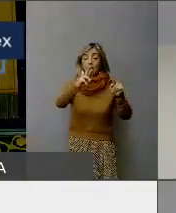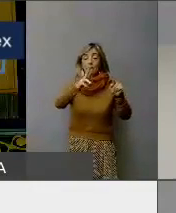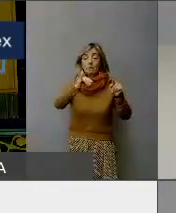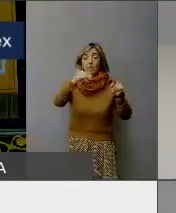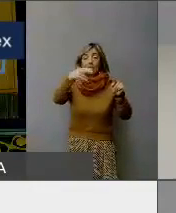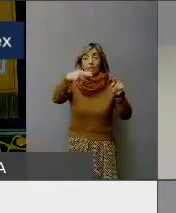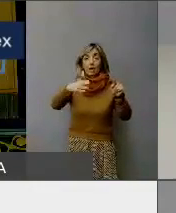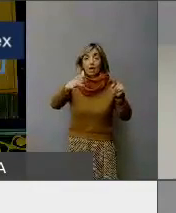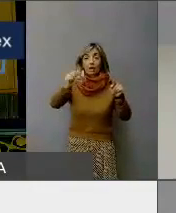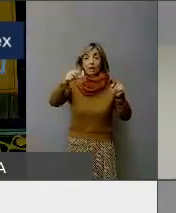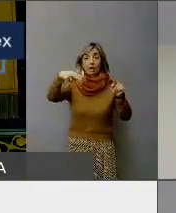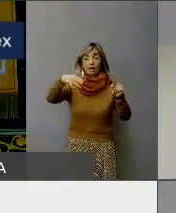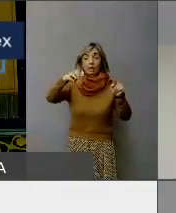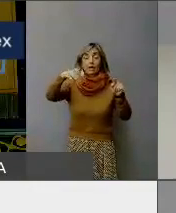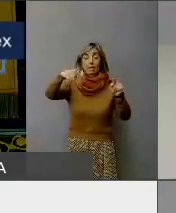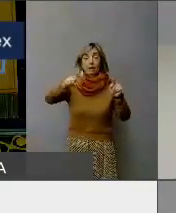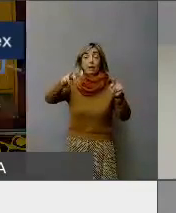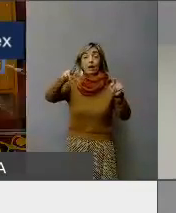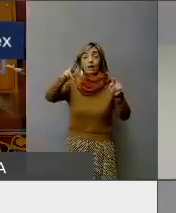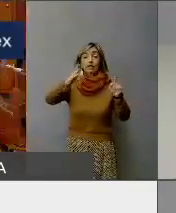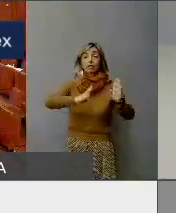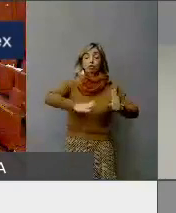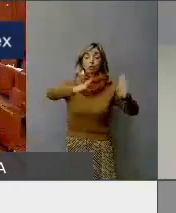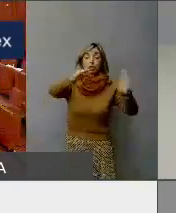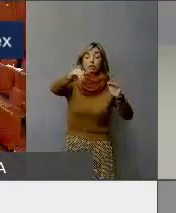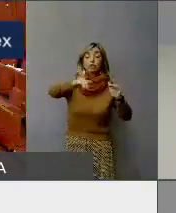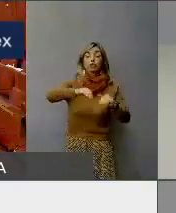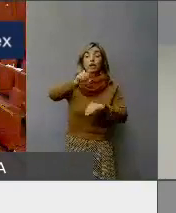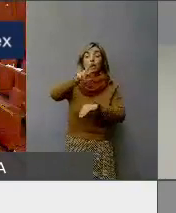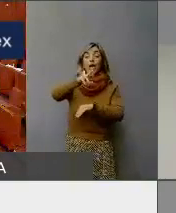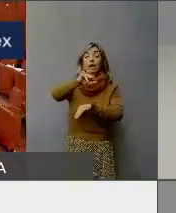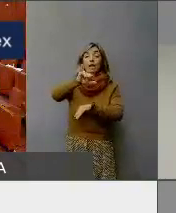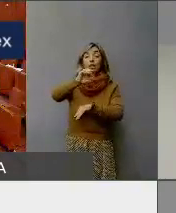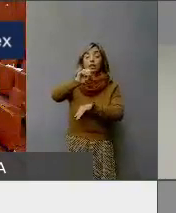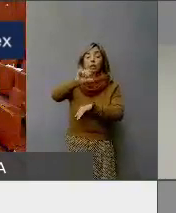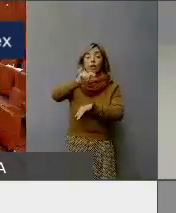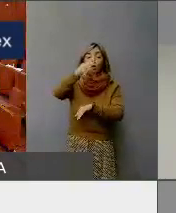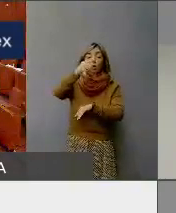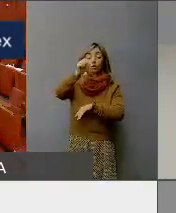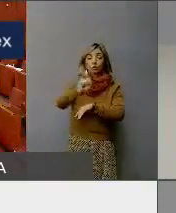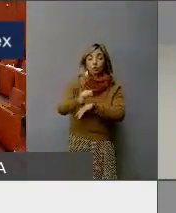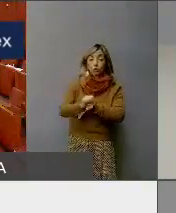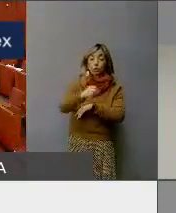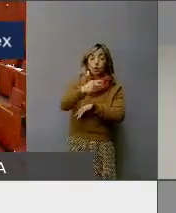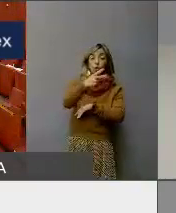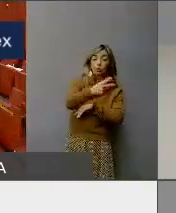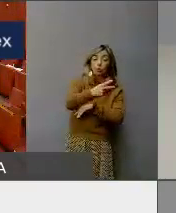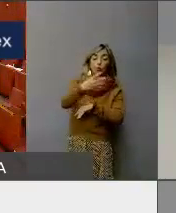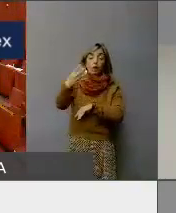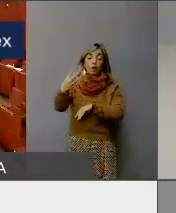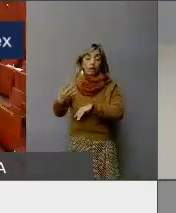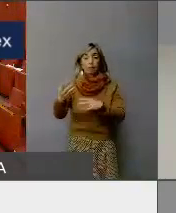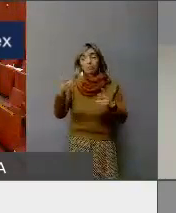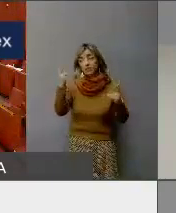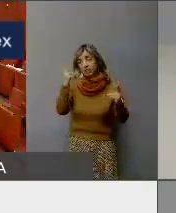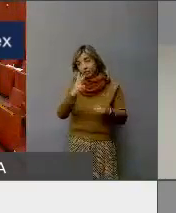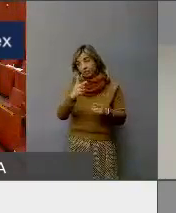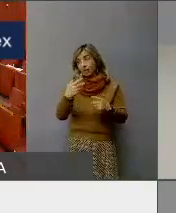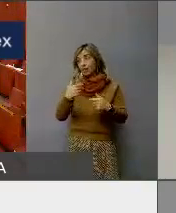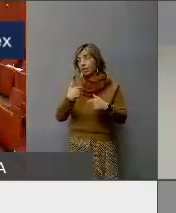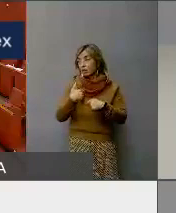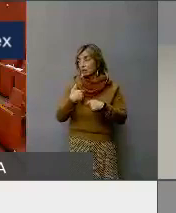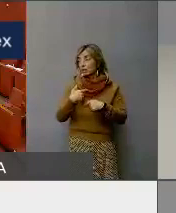4 a lei la parola presidente se chiedessi un numero legale è l'unica stelline interpellanza che ne rimarrebbe